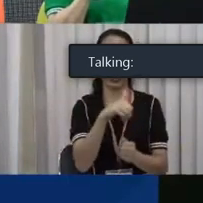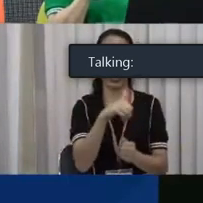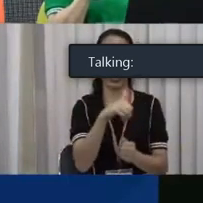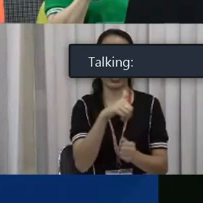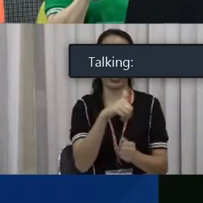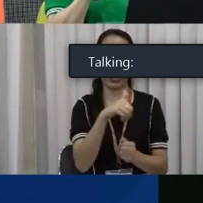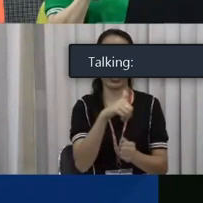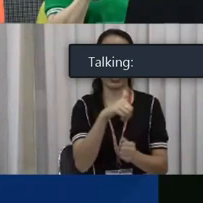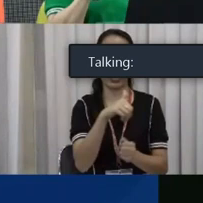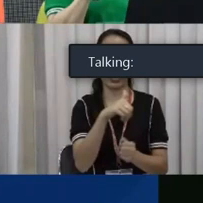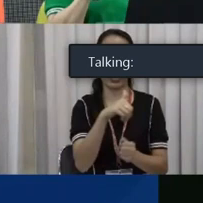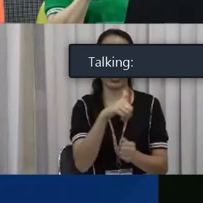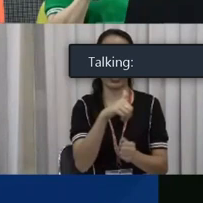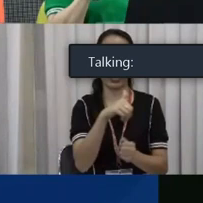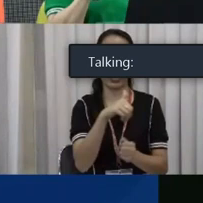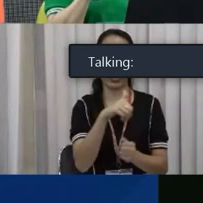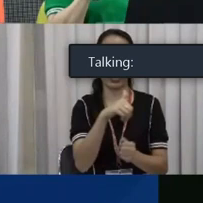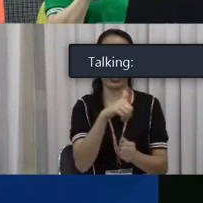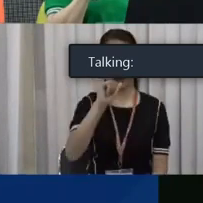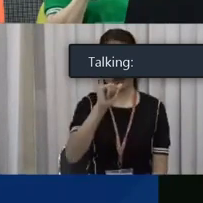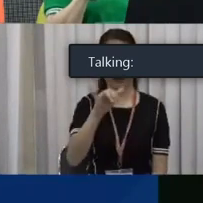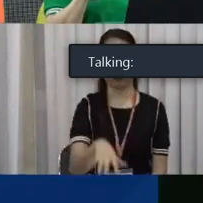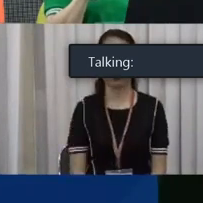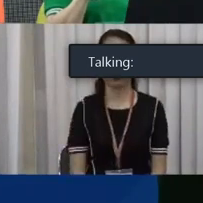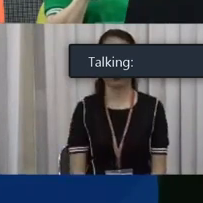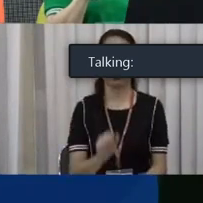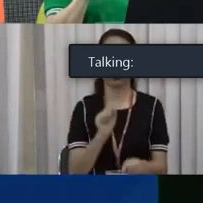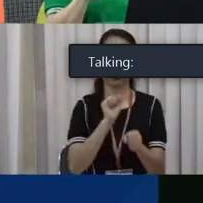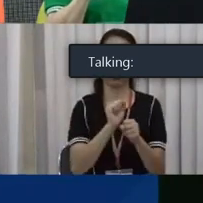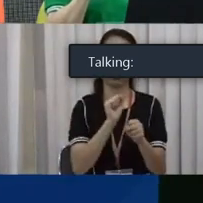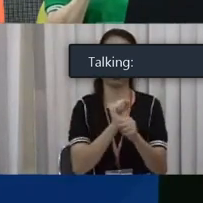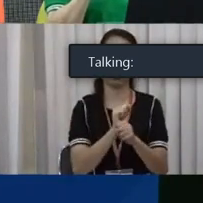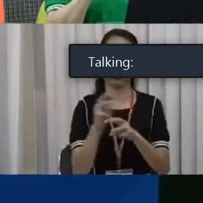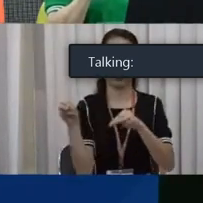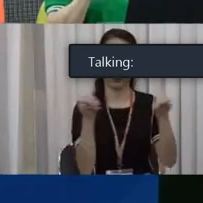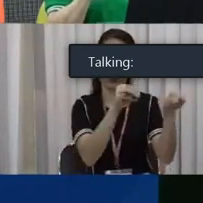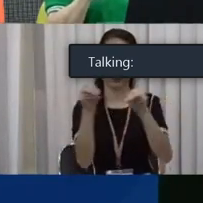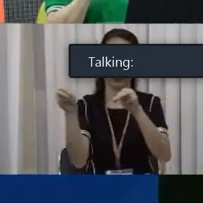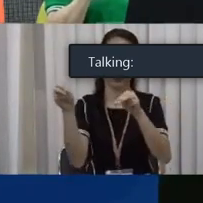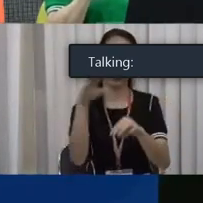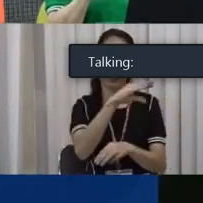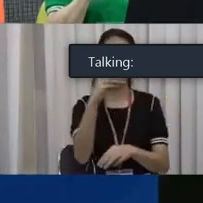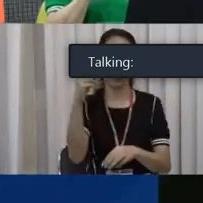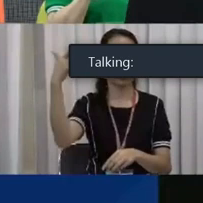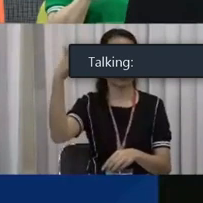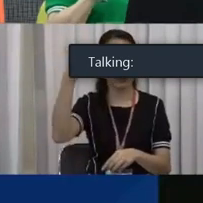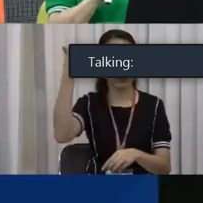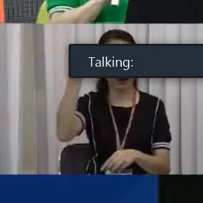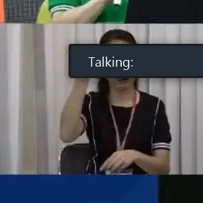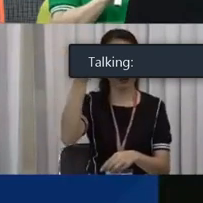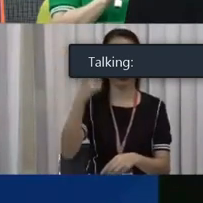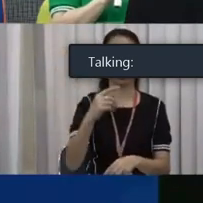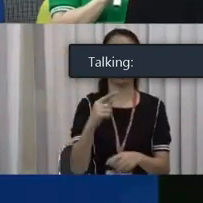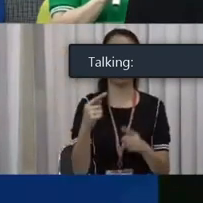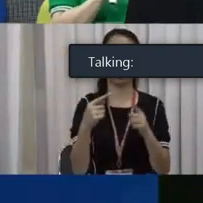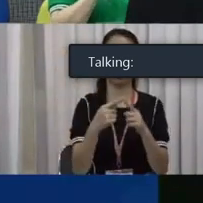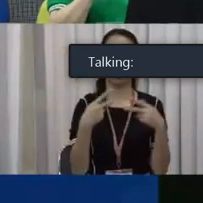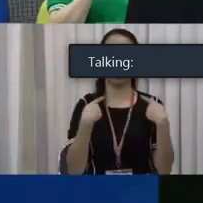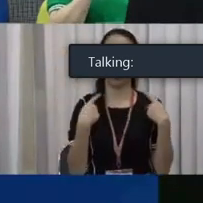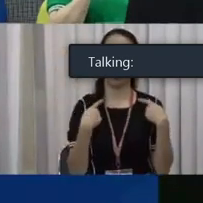council. Mauni siya composed of labor management and government to